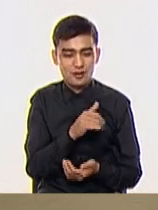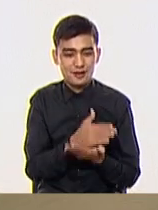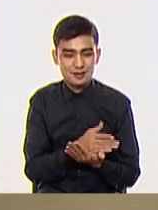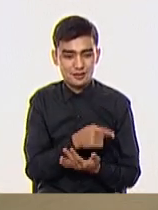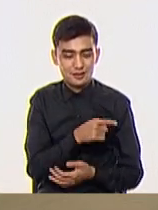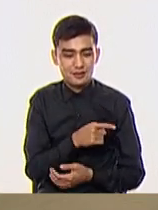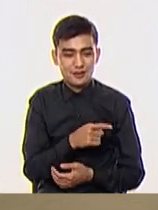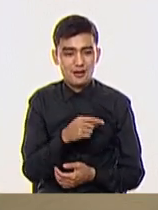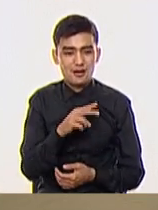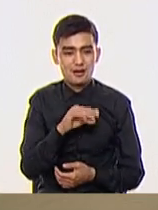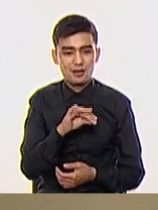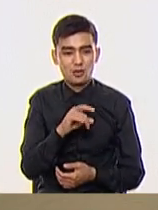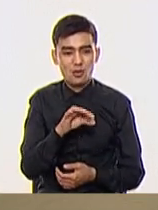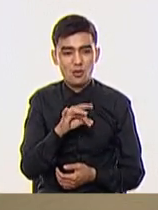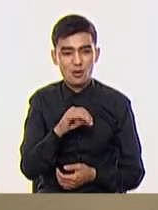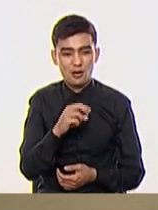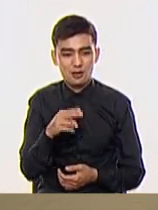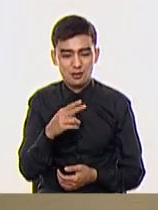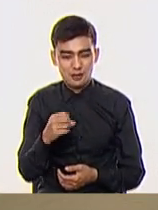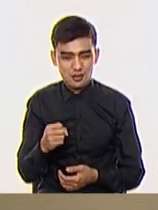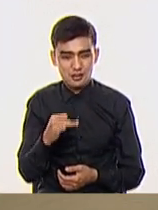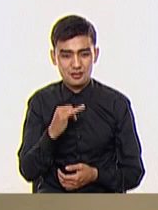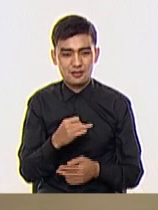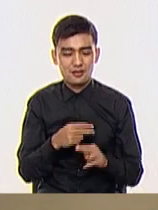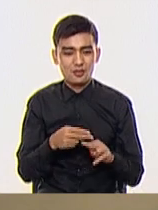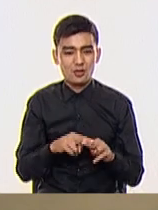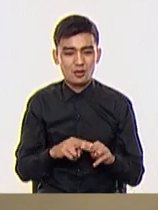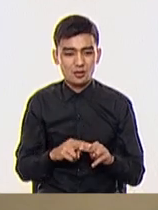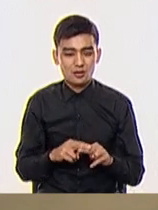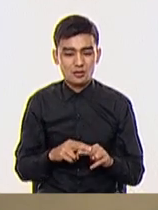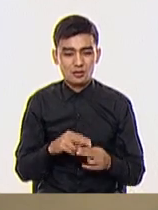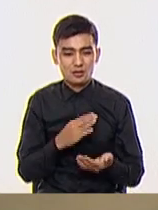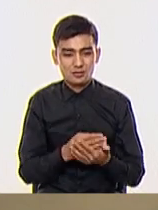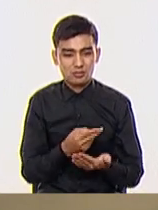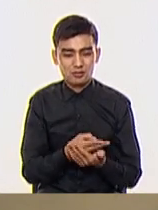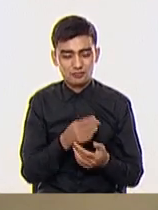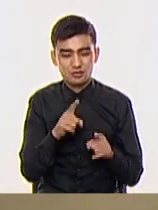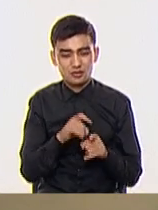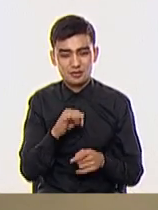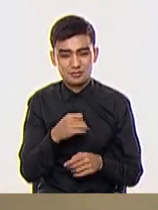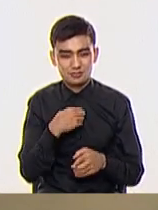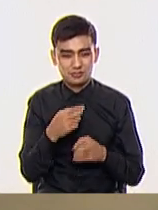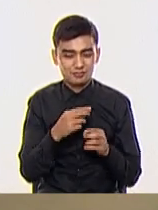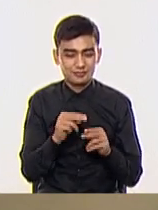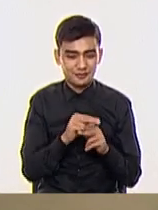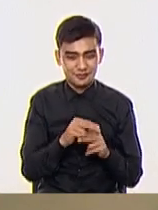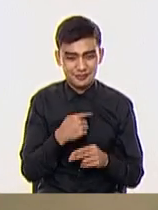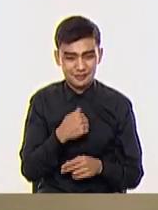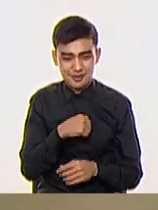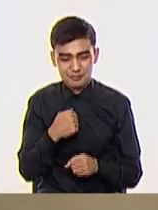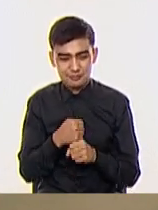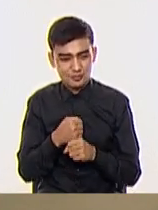лихорадка и про лишь некоторая имеется мы данную реабилитацию не можем сами